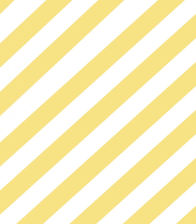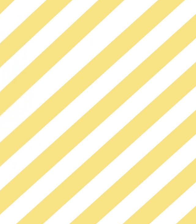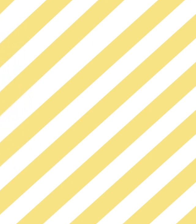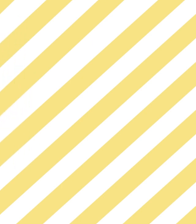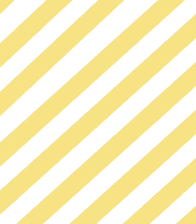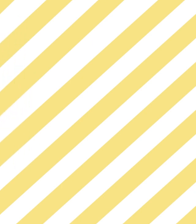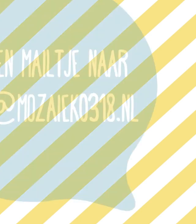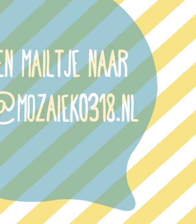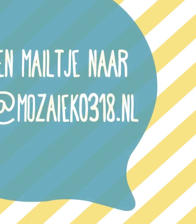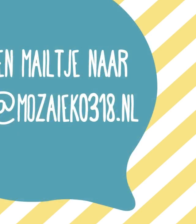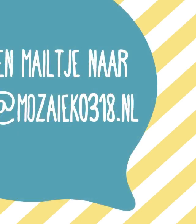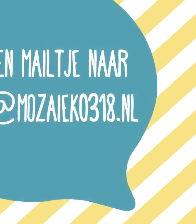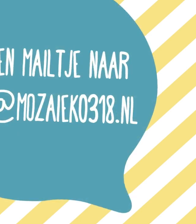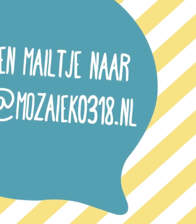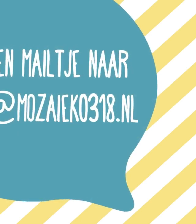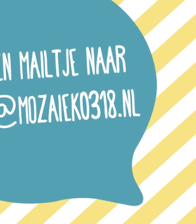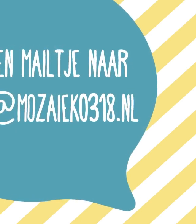En dus weer een 3 voor zaal.